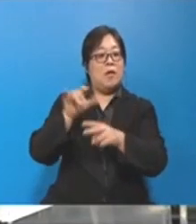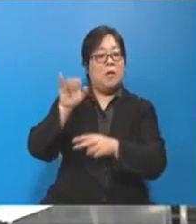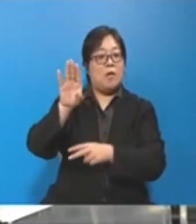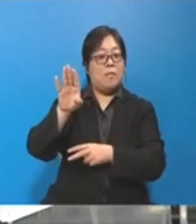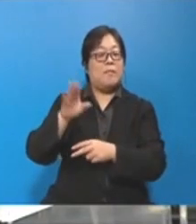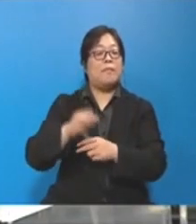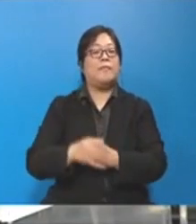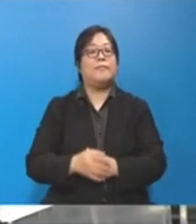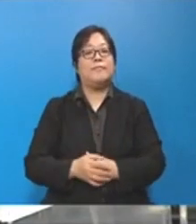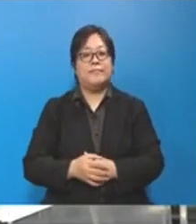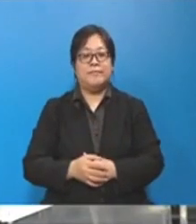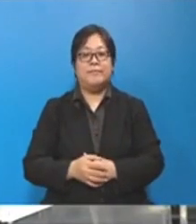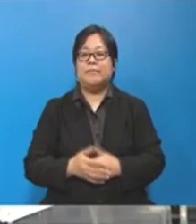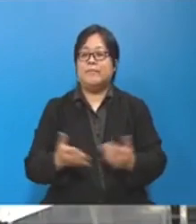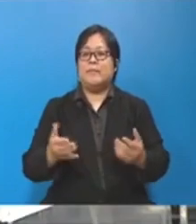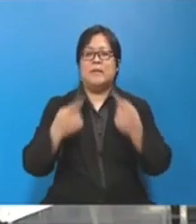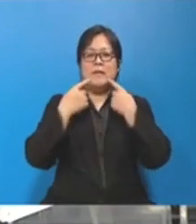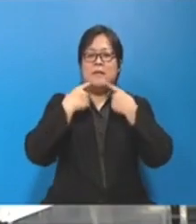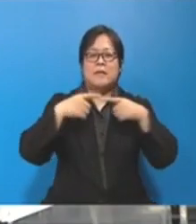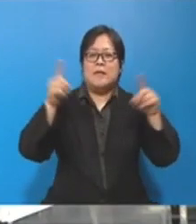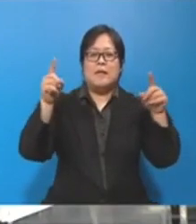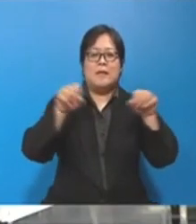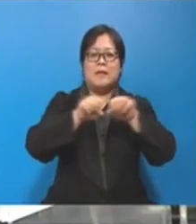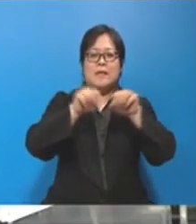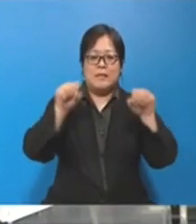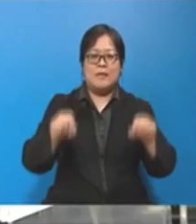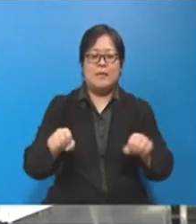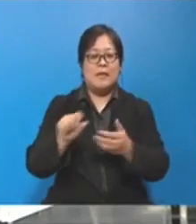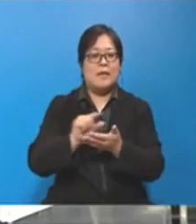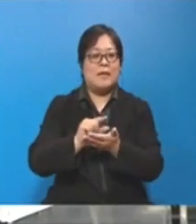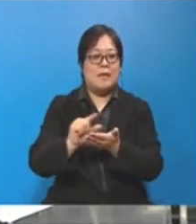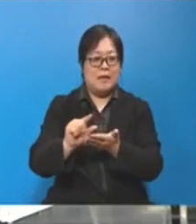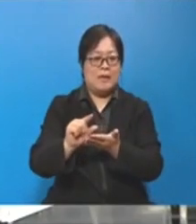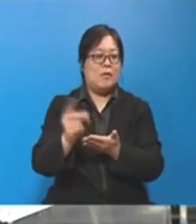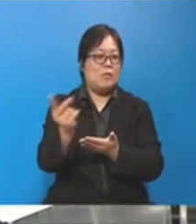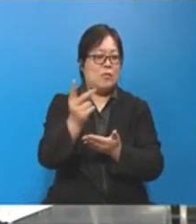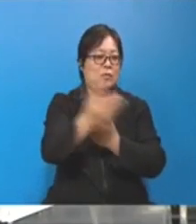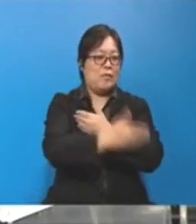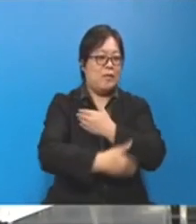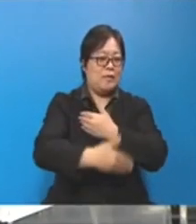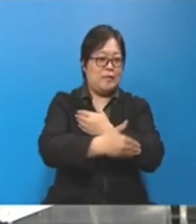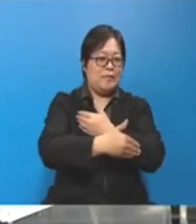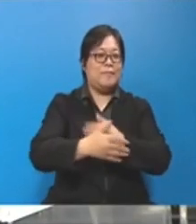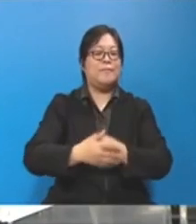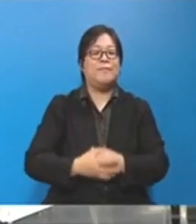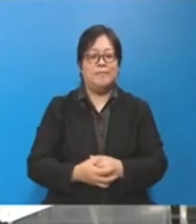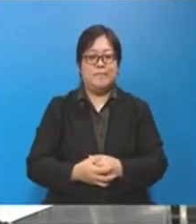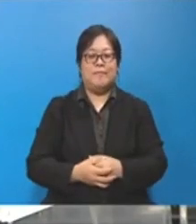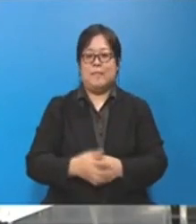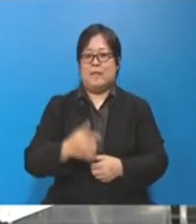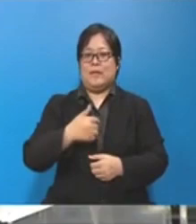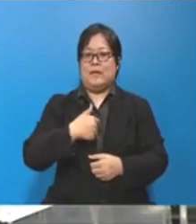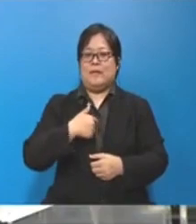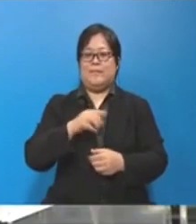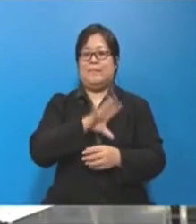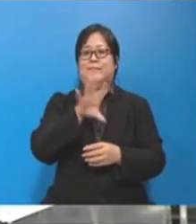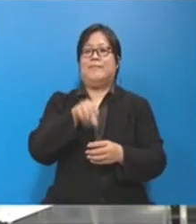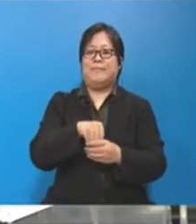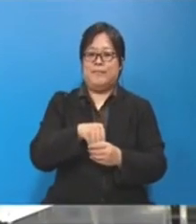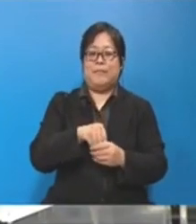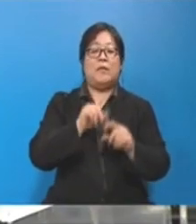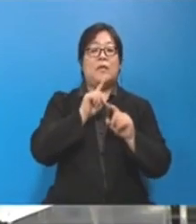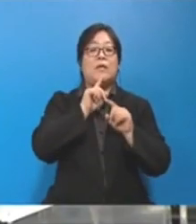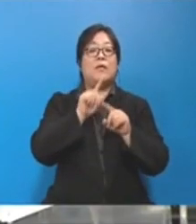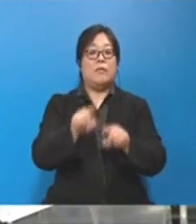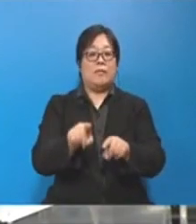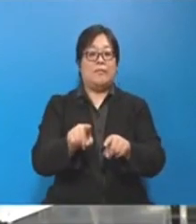di segi kejayaan sistem gaji di dua negara tersebut saya akan merangkumkan jawaban